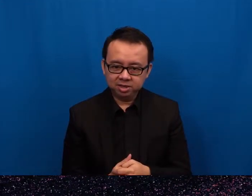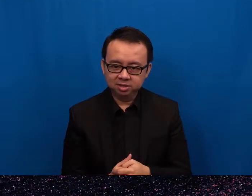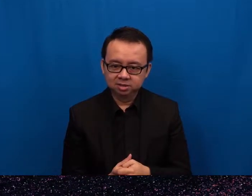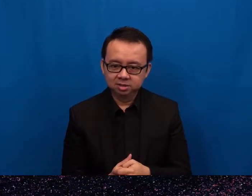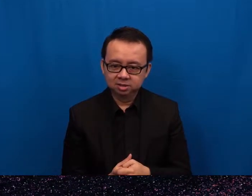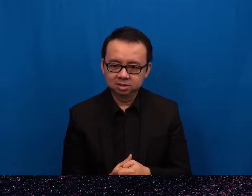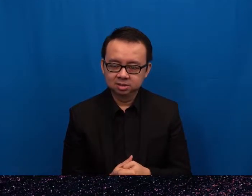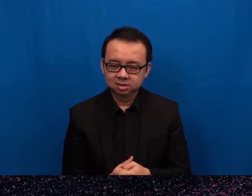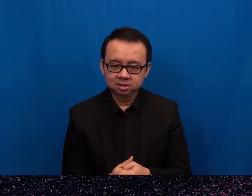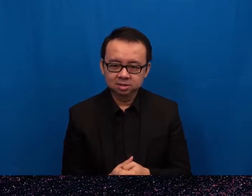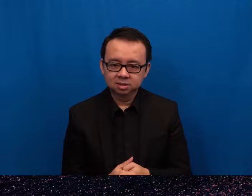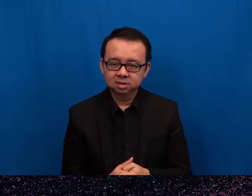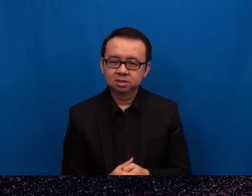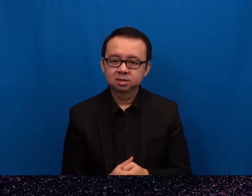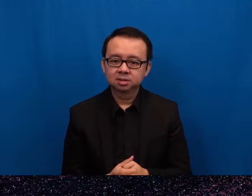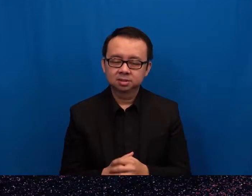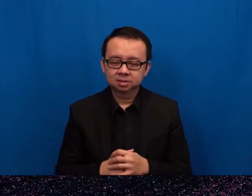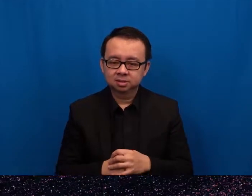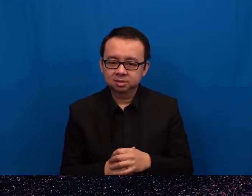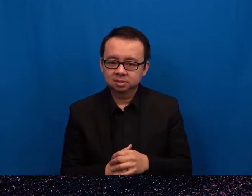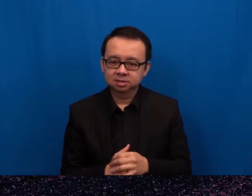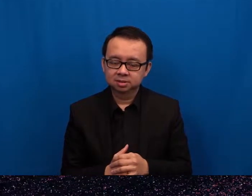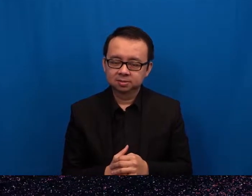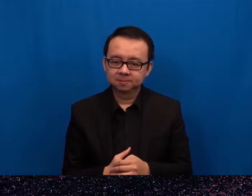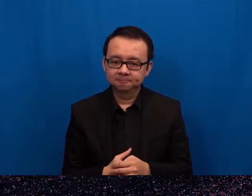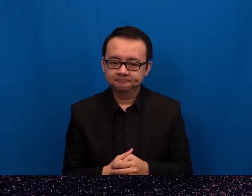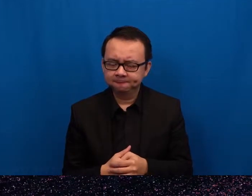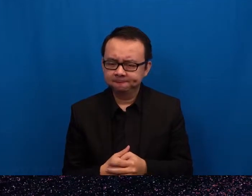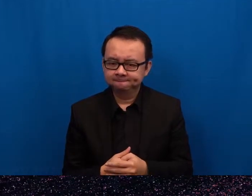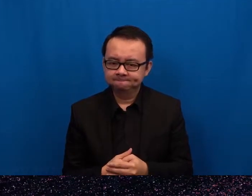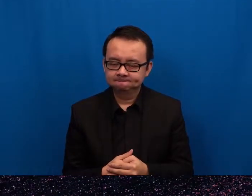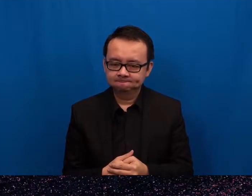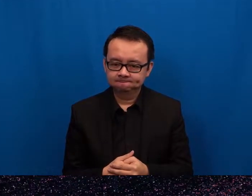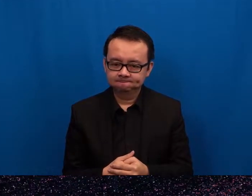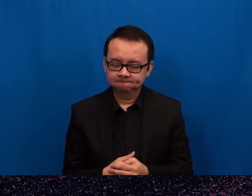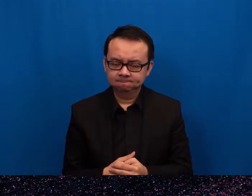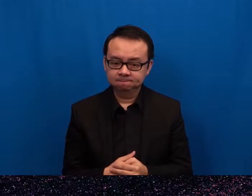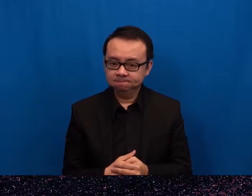kita. Setiap otot hanya bertanya-tanya. Terbalik cara hidupnya.